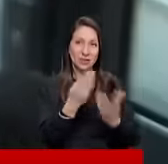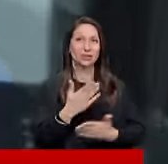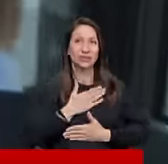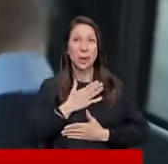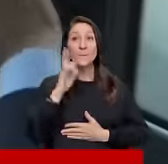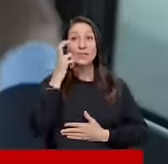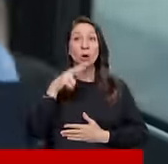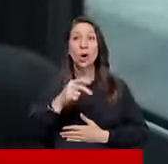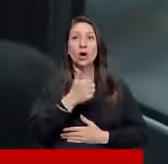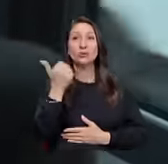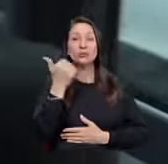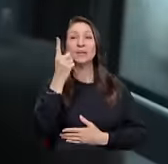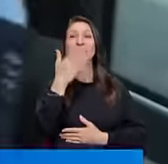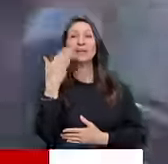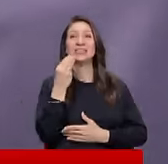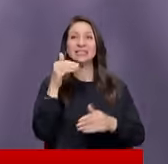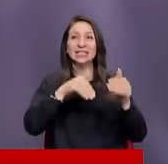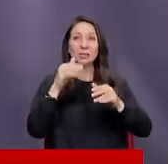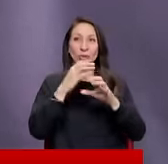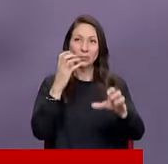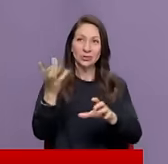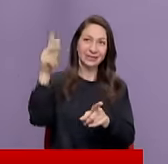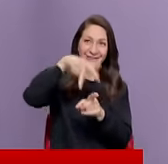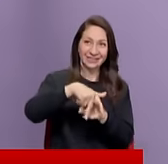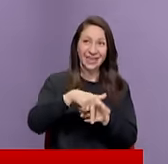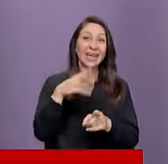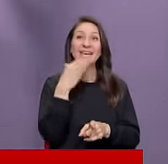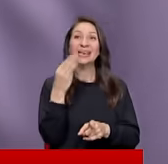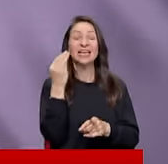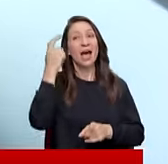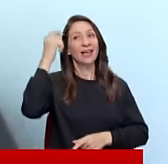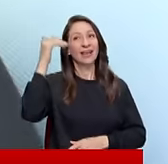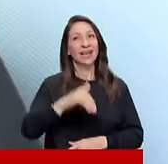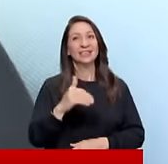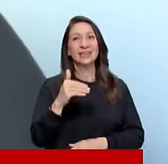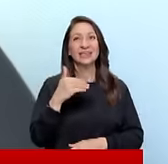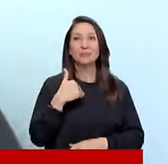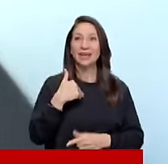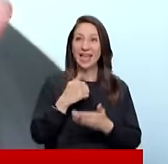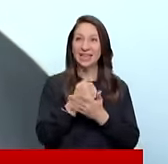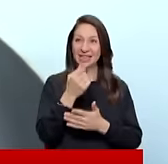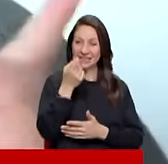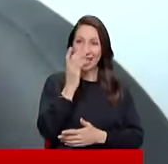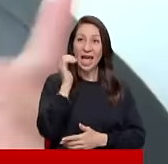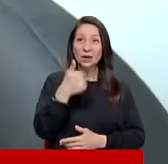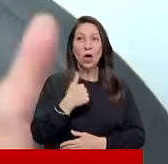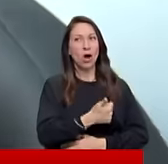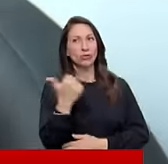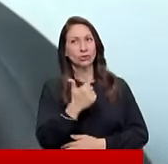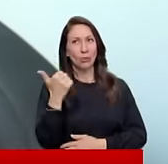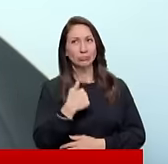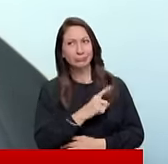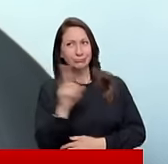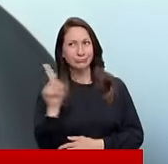Manisa yolunda otostop çeken bir genci seçim otobüsünü aldı Özgür Özel. Gençliği aklına geldi. Eczacılıkta her gün otostop yaptım